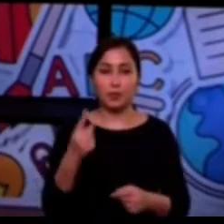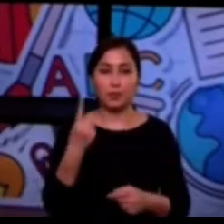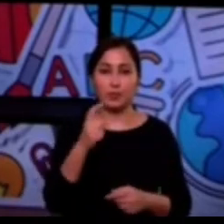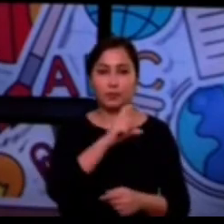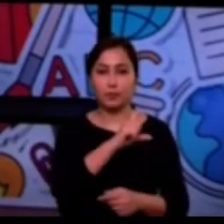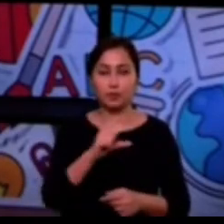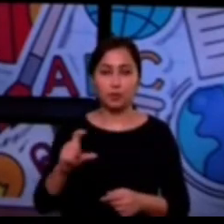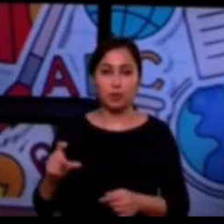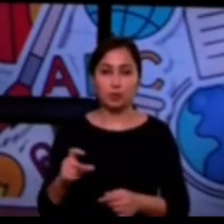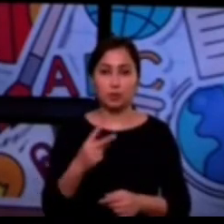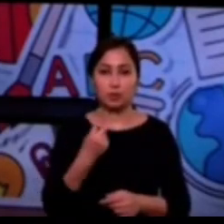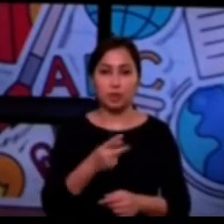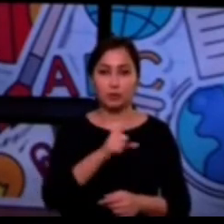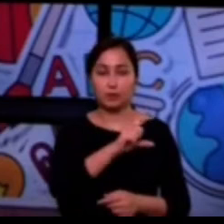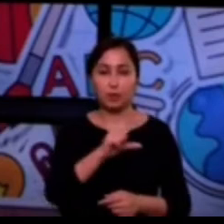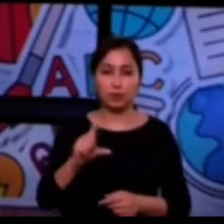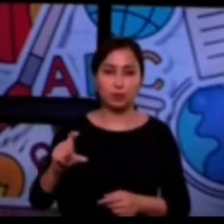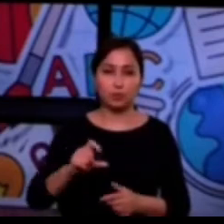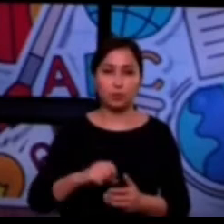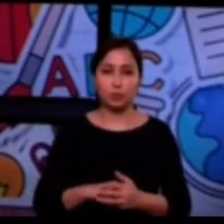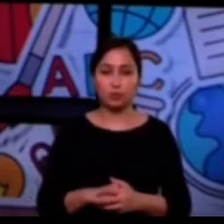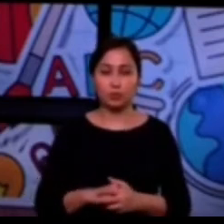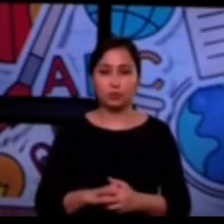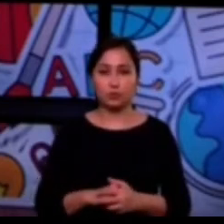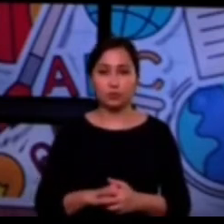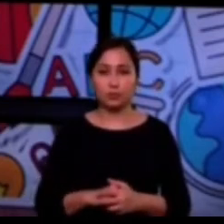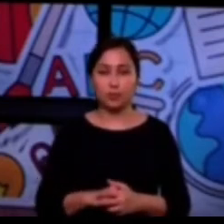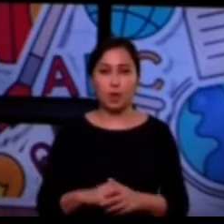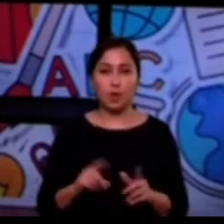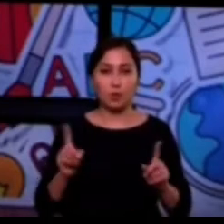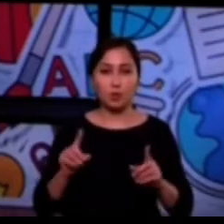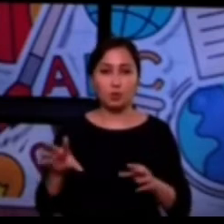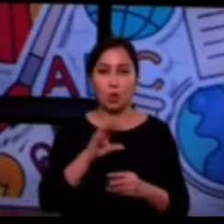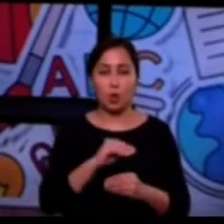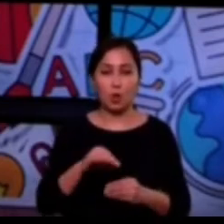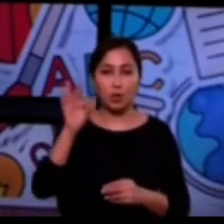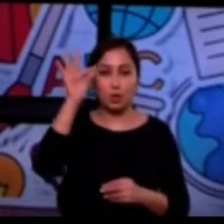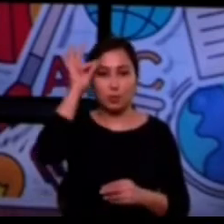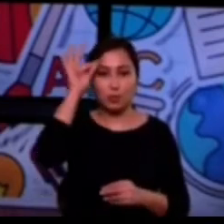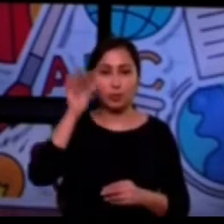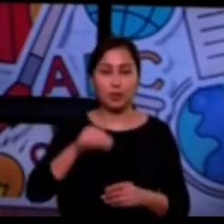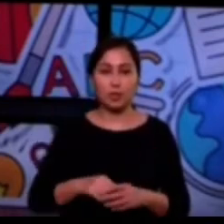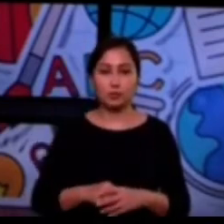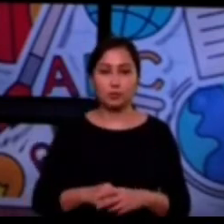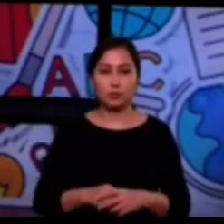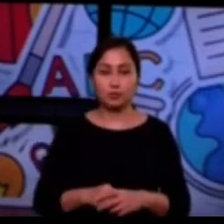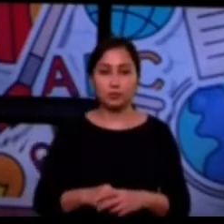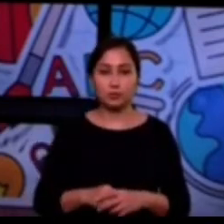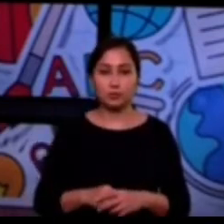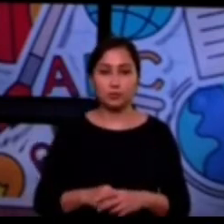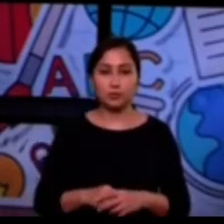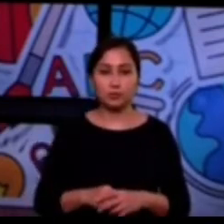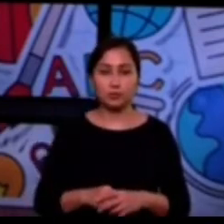первую строчку и на вторую строчку. Что они вам напоминают?